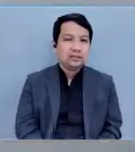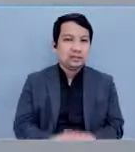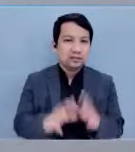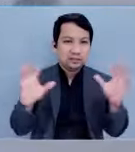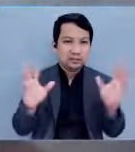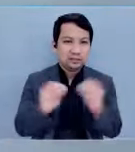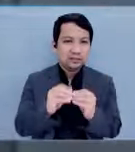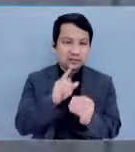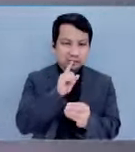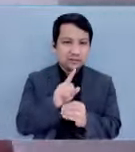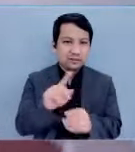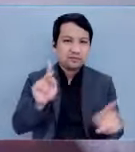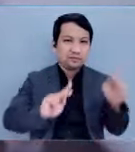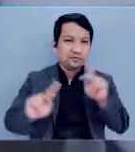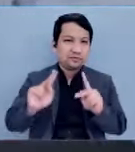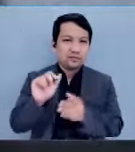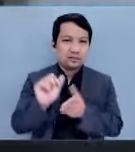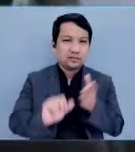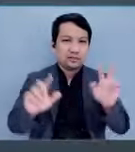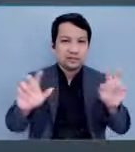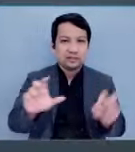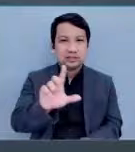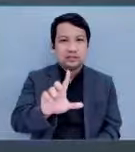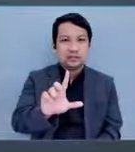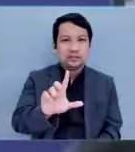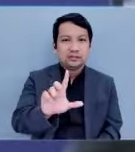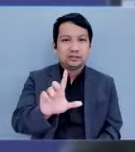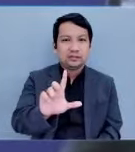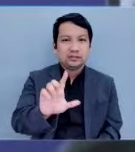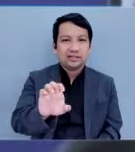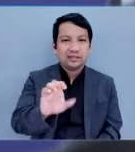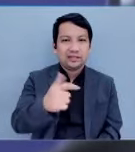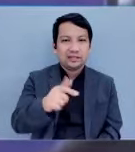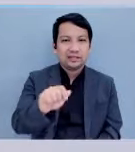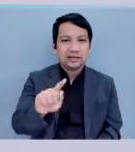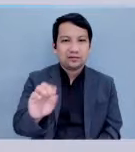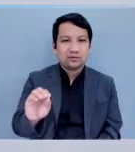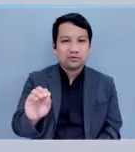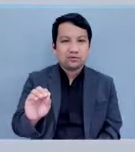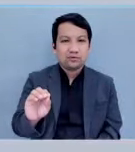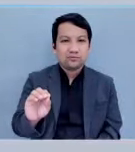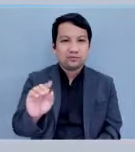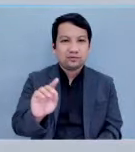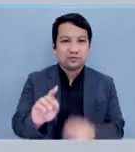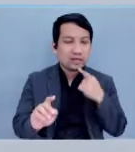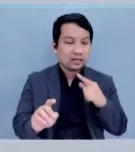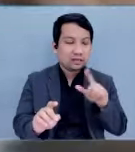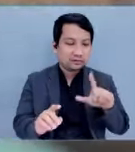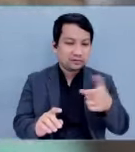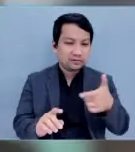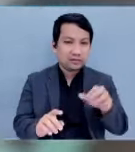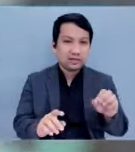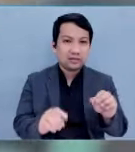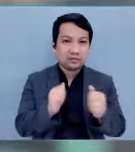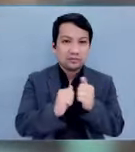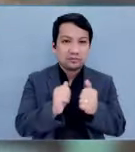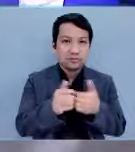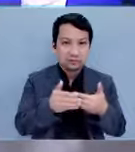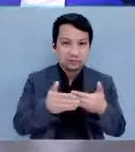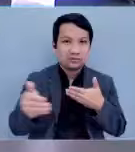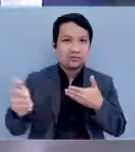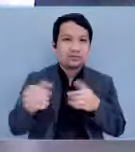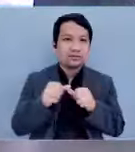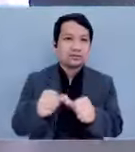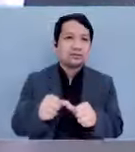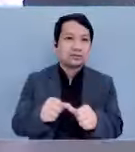arts po. So, kaya po Legato Visual Performing Arts. So, baka magtaka po kayo bakit po Legato. Diba sa music po, pag Legato, ibig sabihin po tuloy-tuloy. So, yung ginagawa